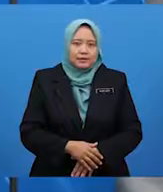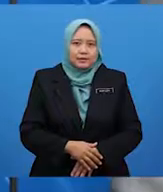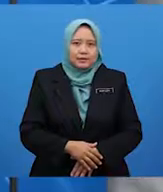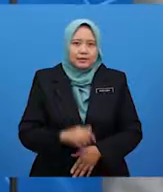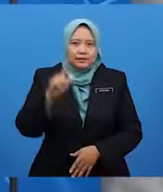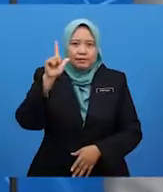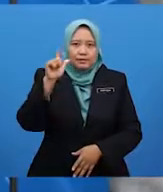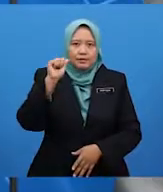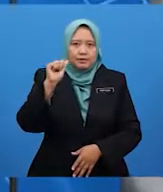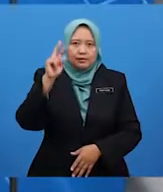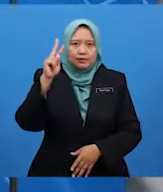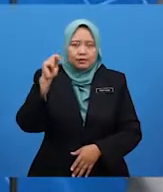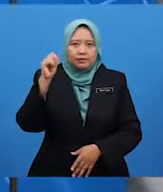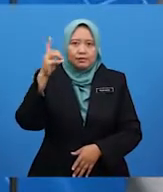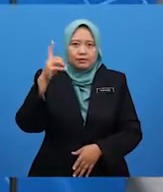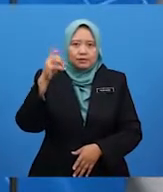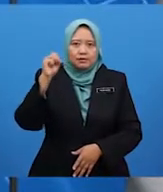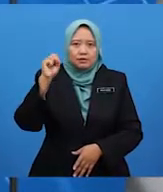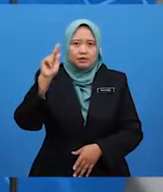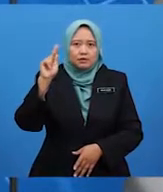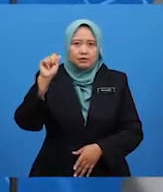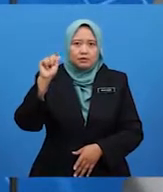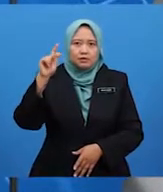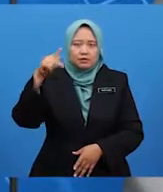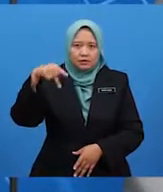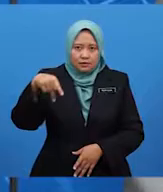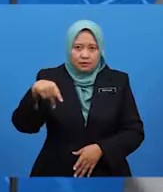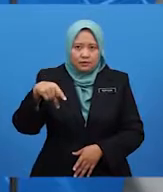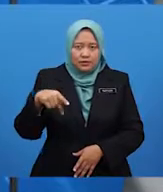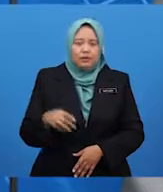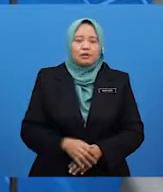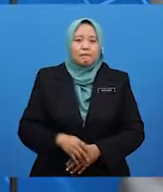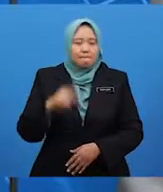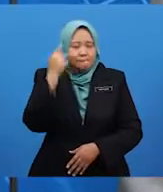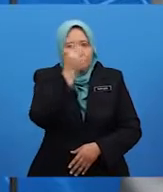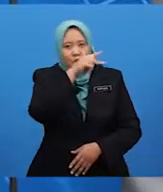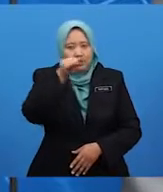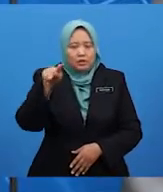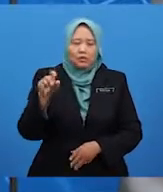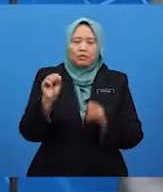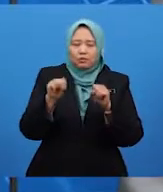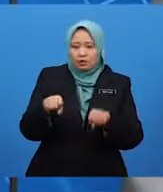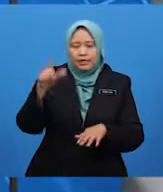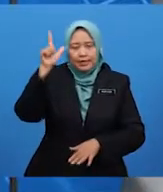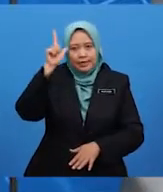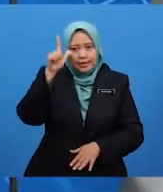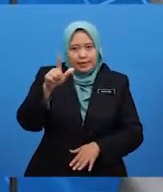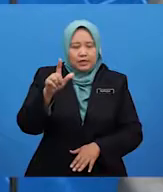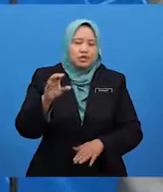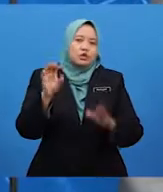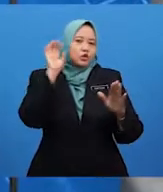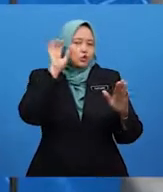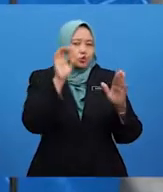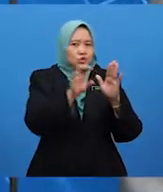yang dapat dilihat di atas permukaan bumi termasuklah seperti tasik, pokok, pantai, bukit bukau